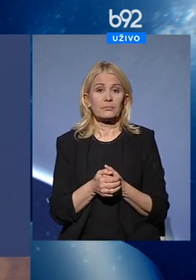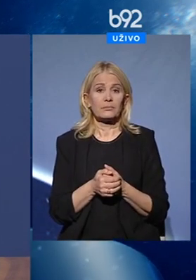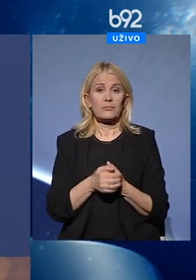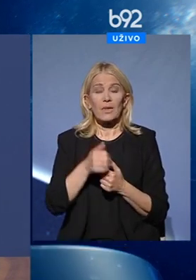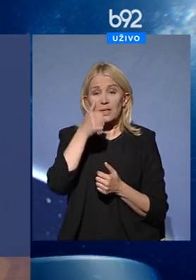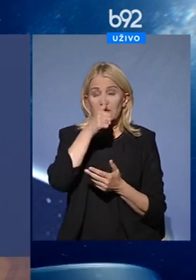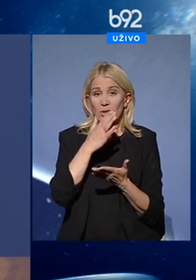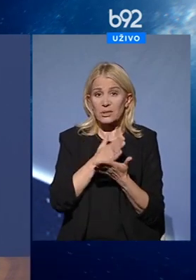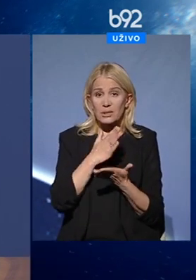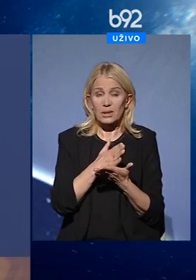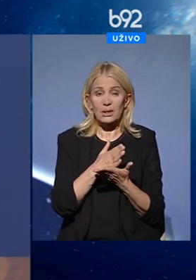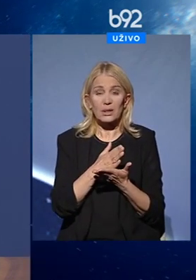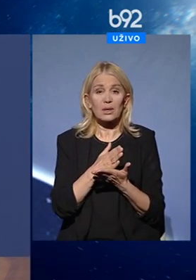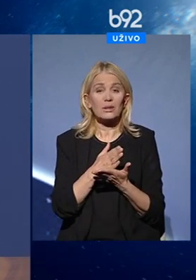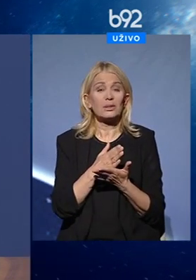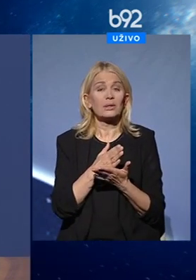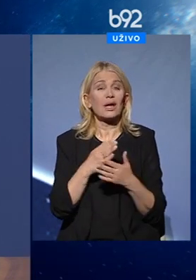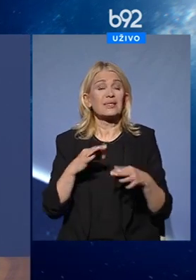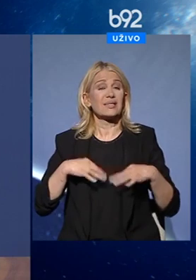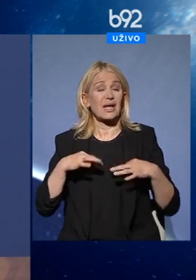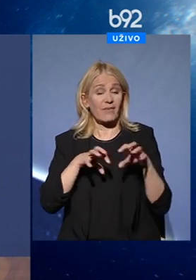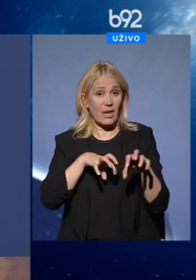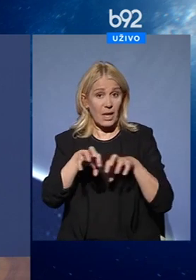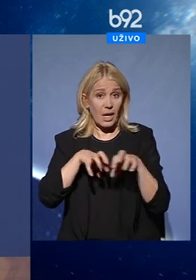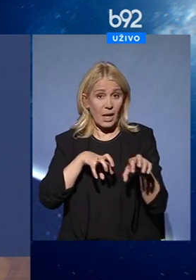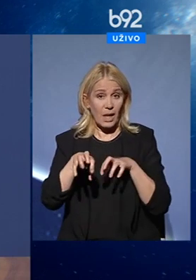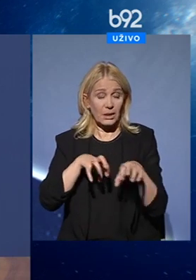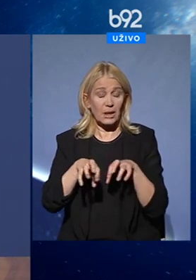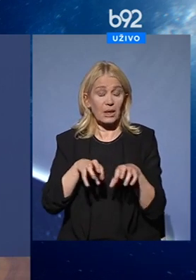Što se tiče zdravstvenih radnika